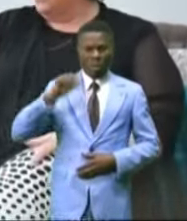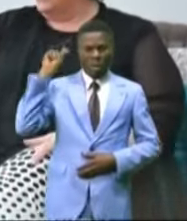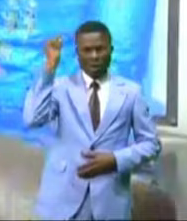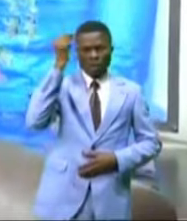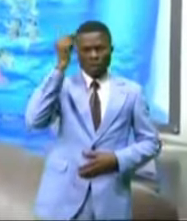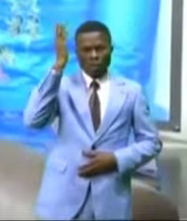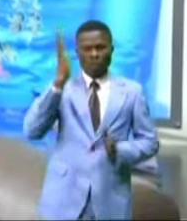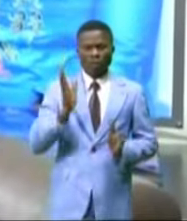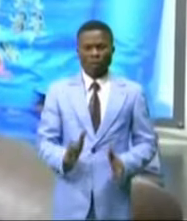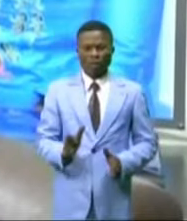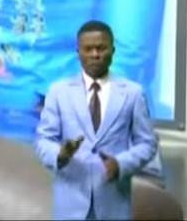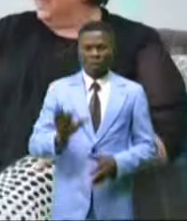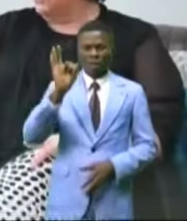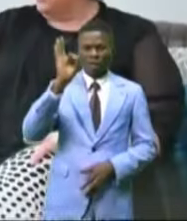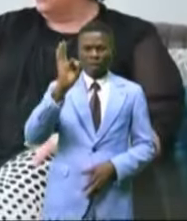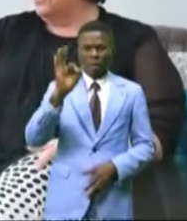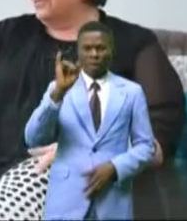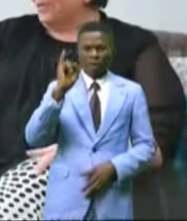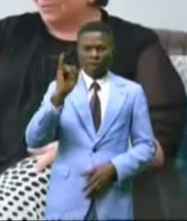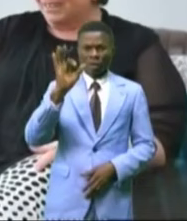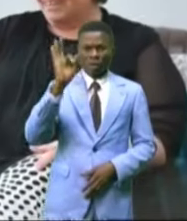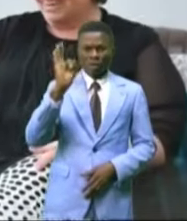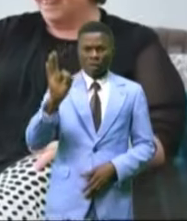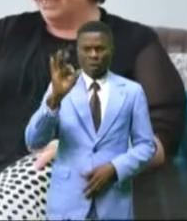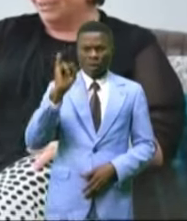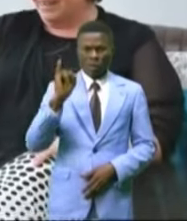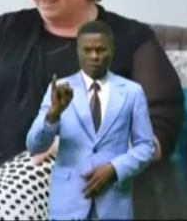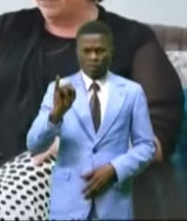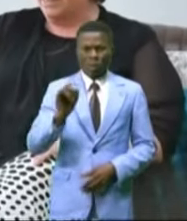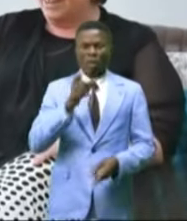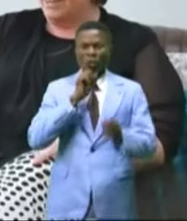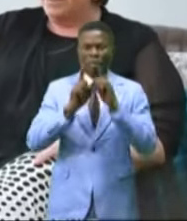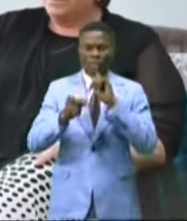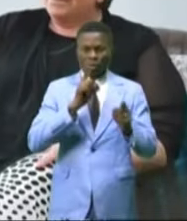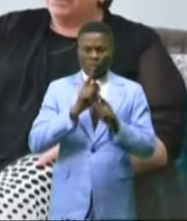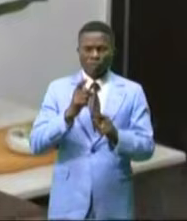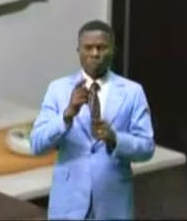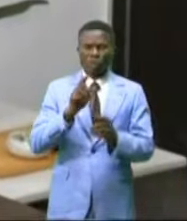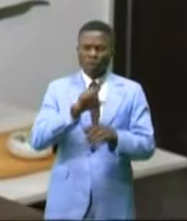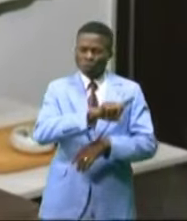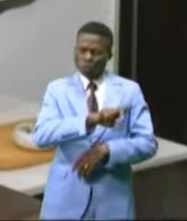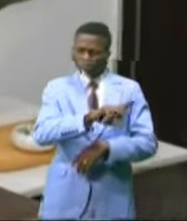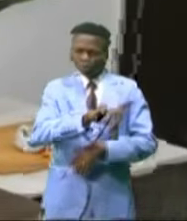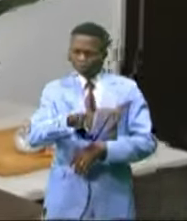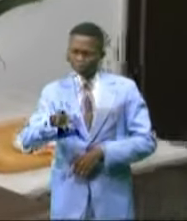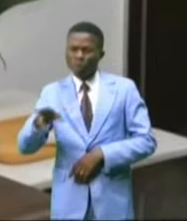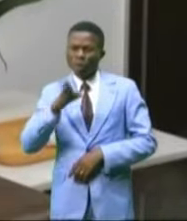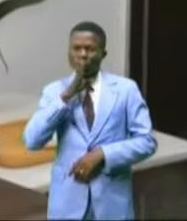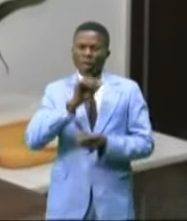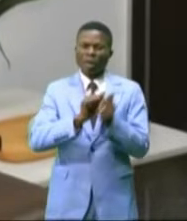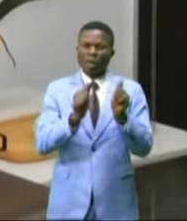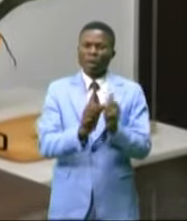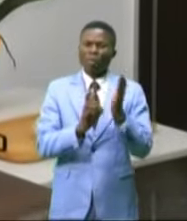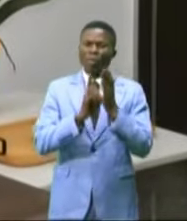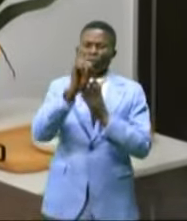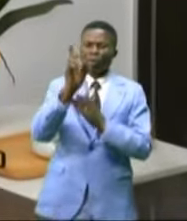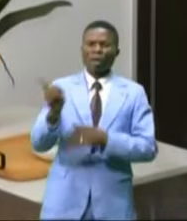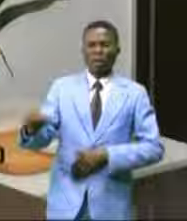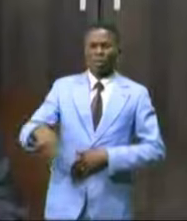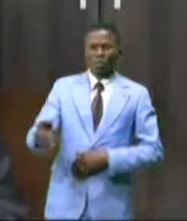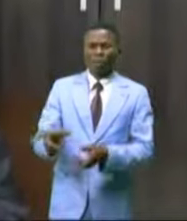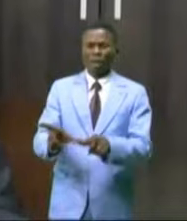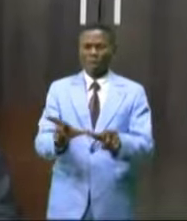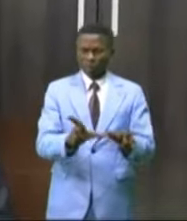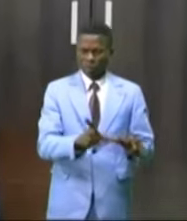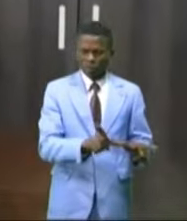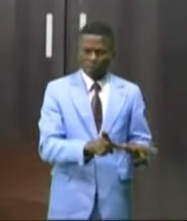2024 FIF ini et maris gilbolt ont échangé durant plus d'une heure sur dé de développement de la province du commerce